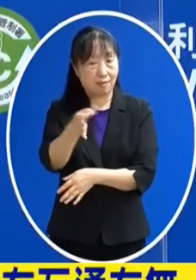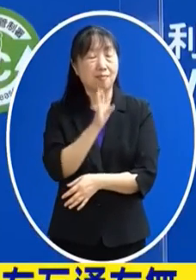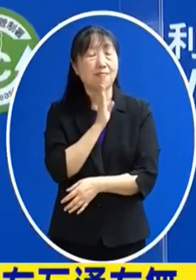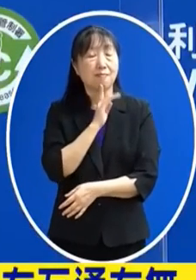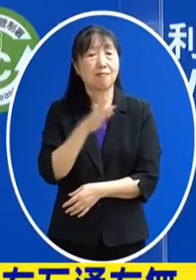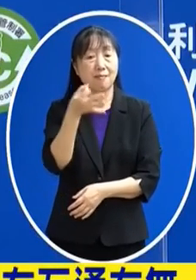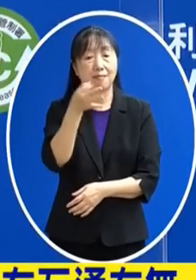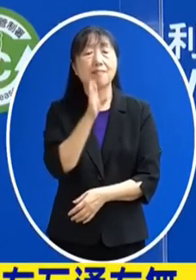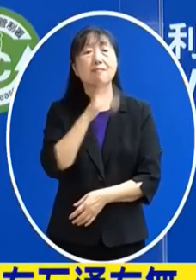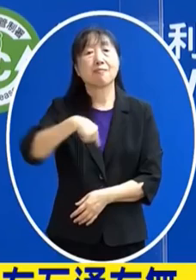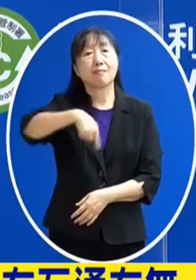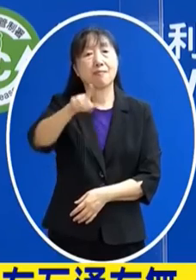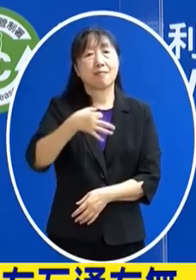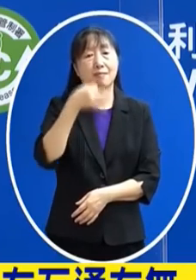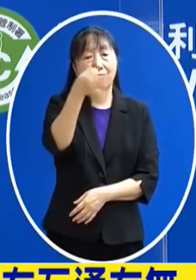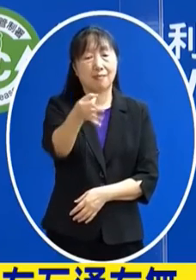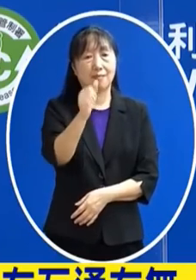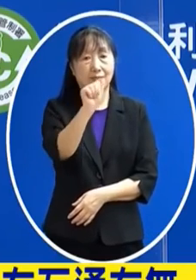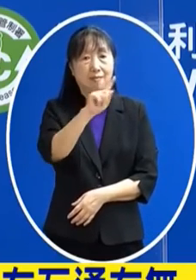AZ。